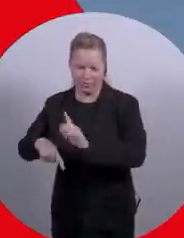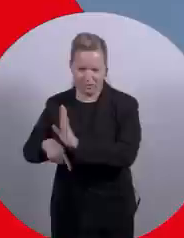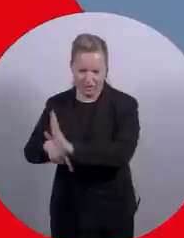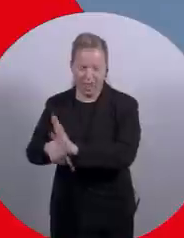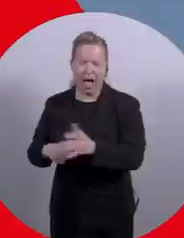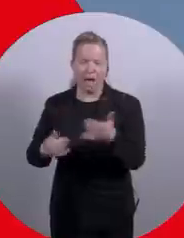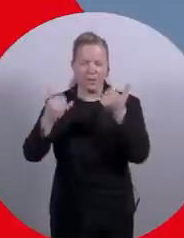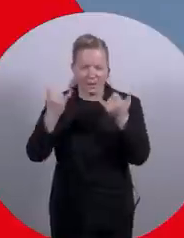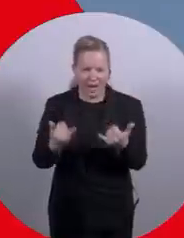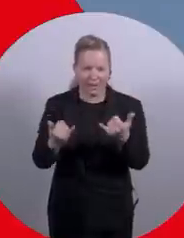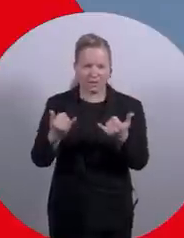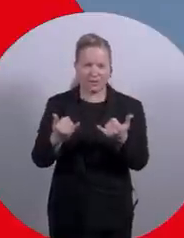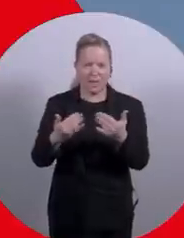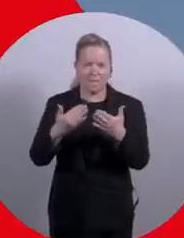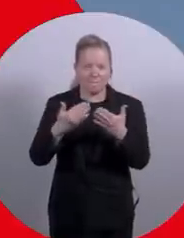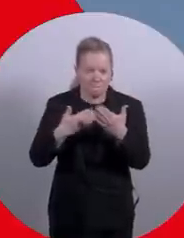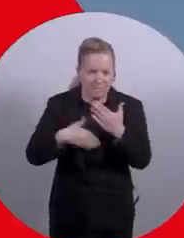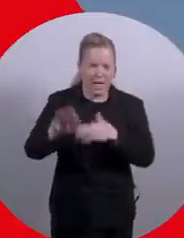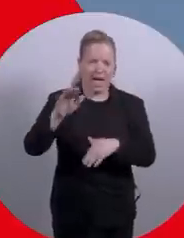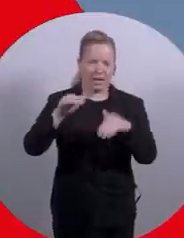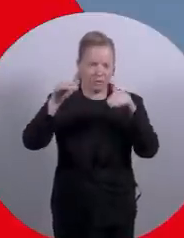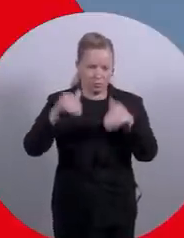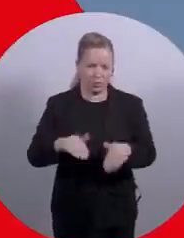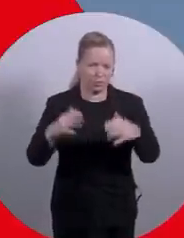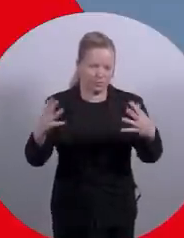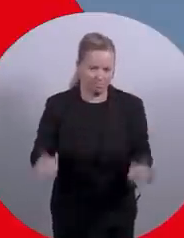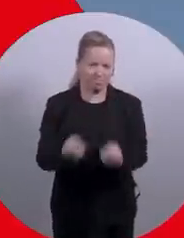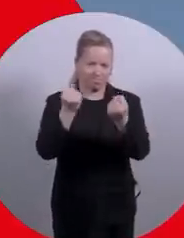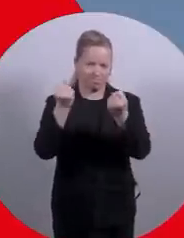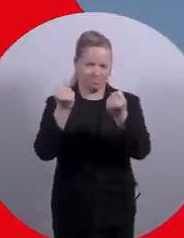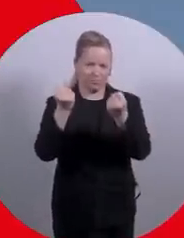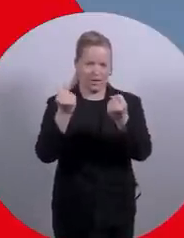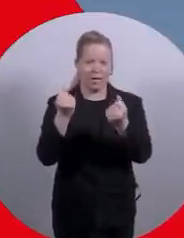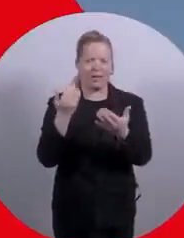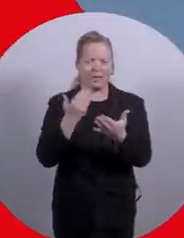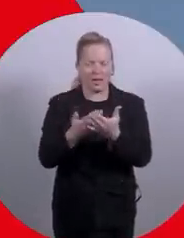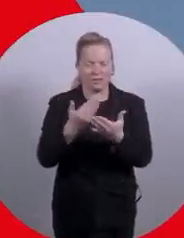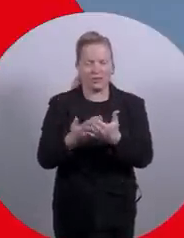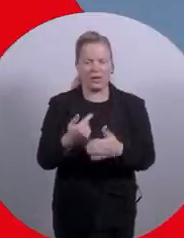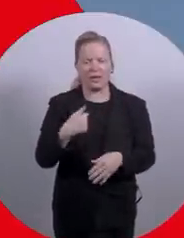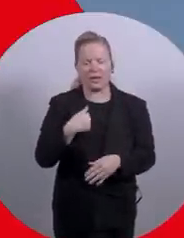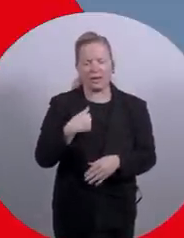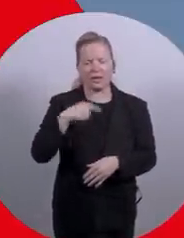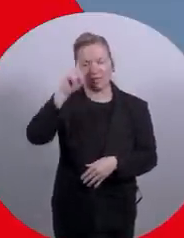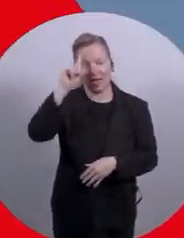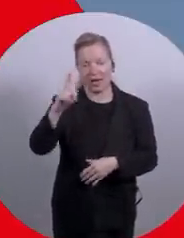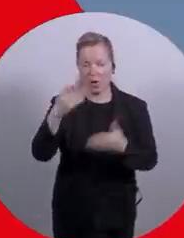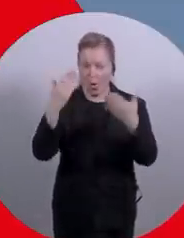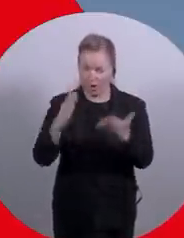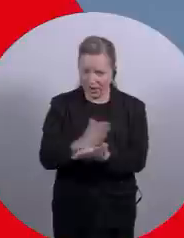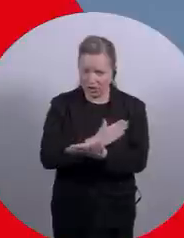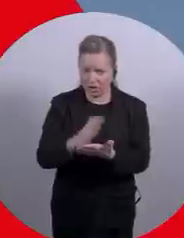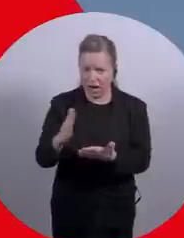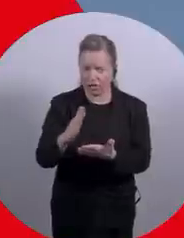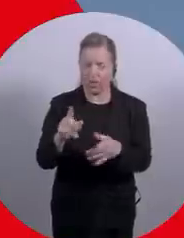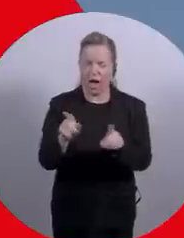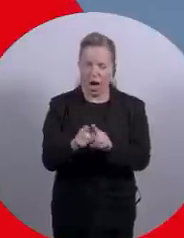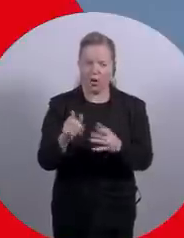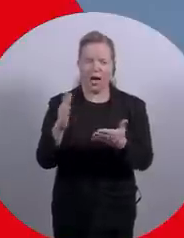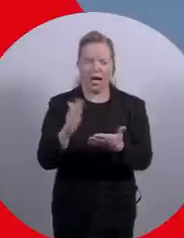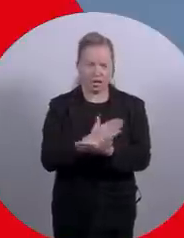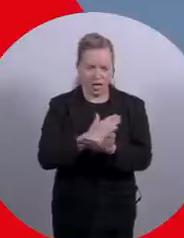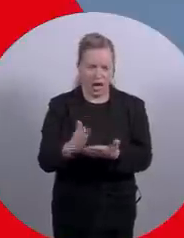müssen ja jetzt erst diese Mehrheit mehr reden und daher ist diese entscheidungheit auch eine Entscheidung